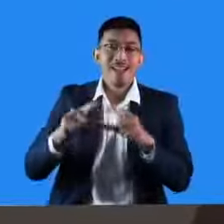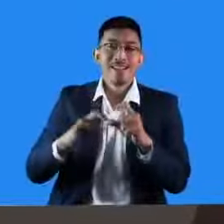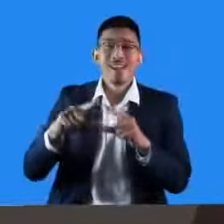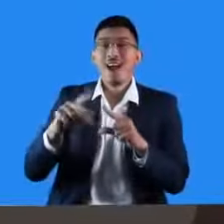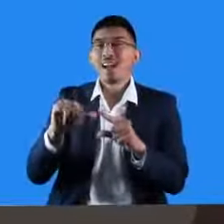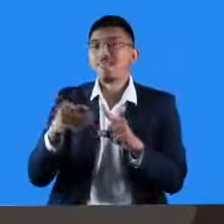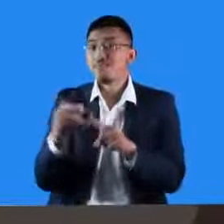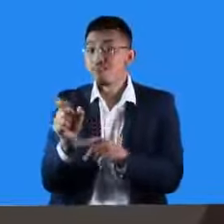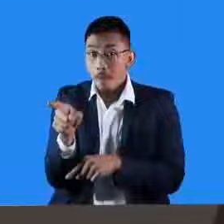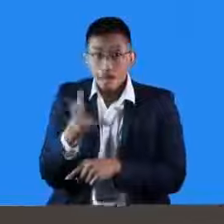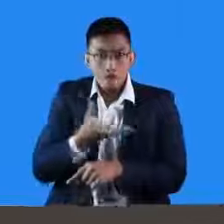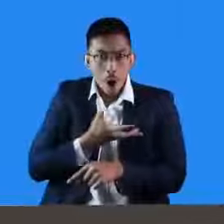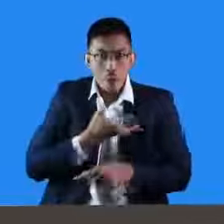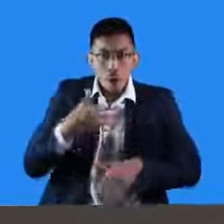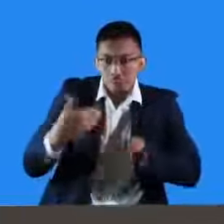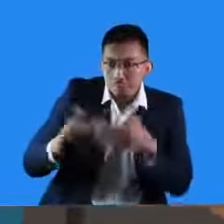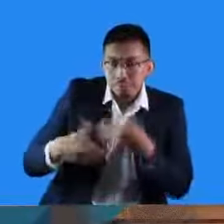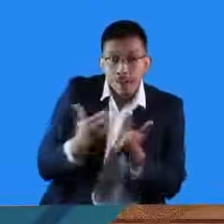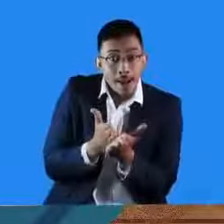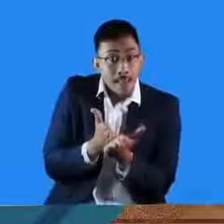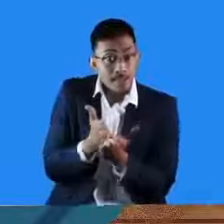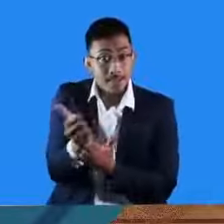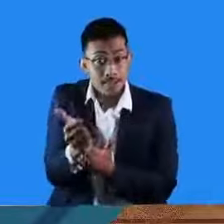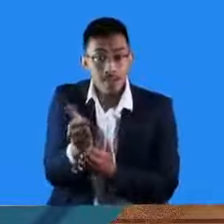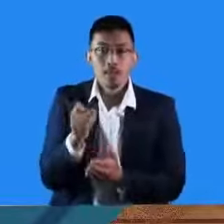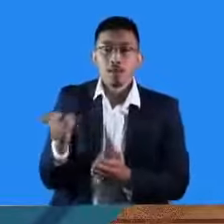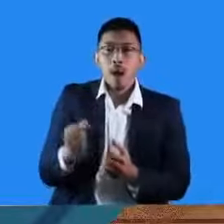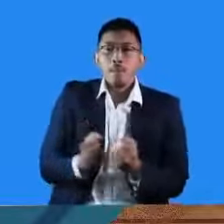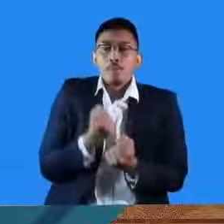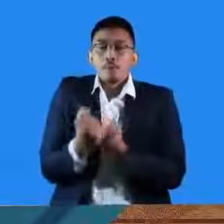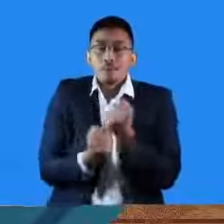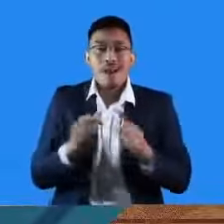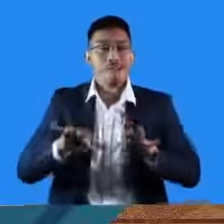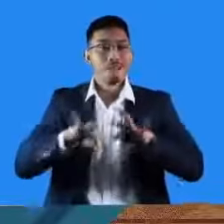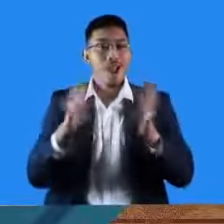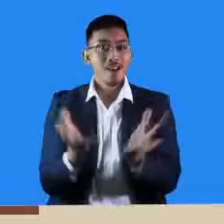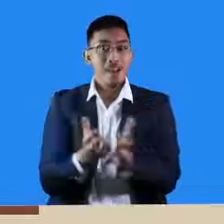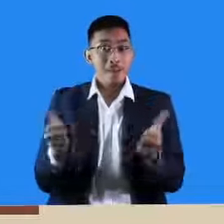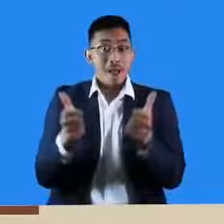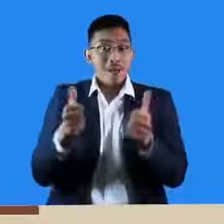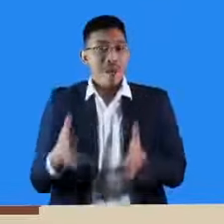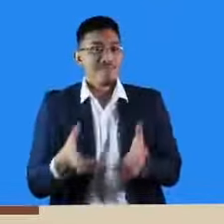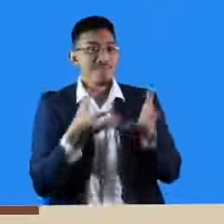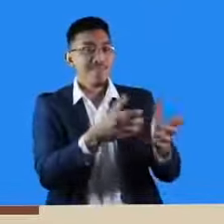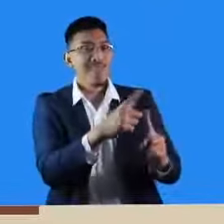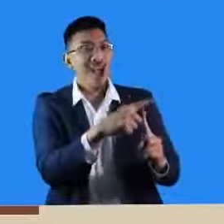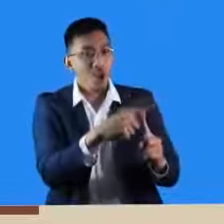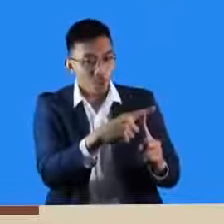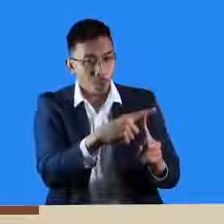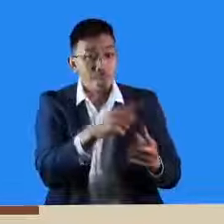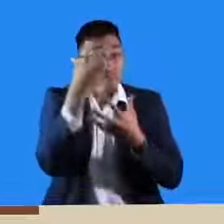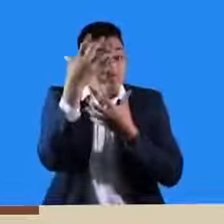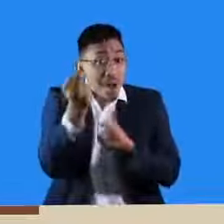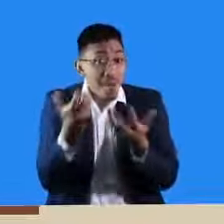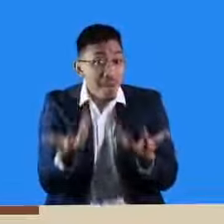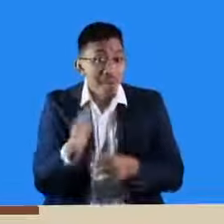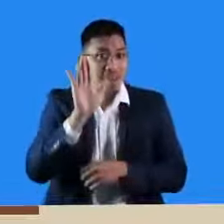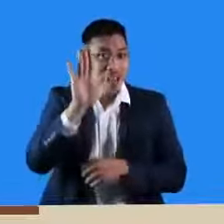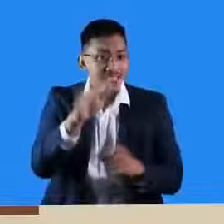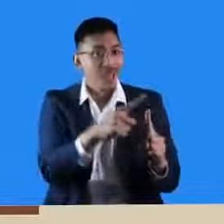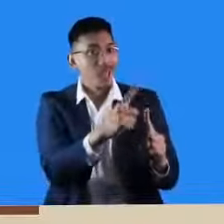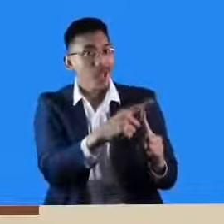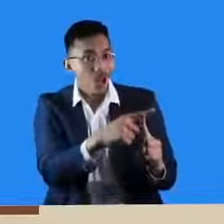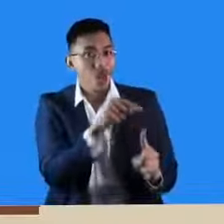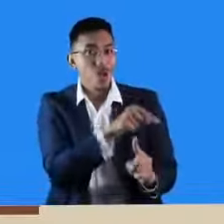jalannya, pengusaha tersebut berusaha memberikan hadiah berupa barang mewah pada Tagor. Harapannya agar Tagor mau menghasut